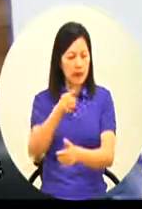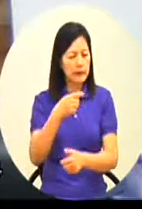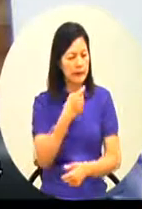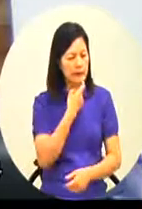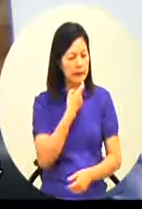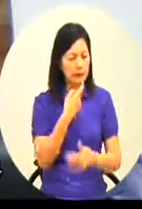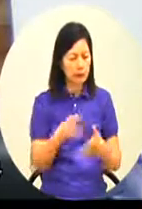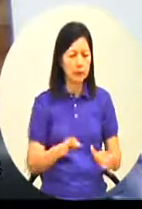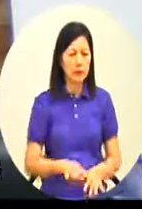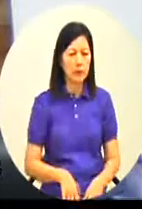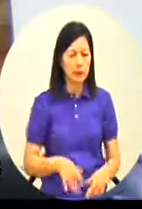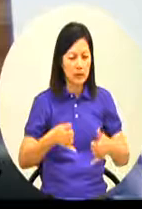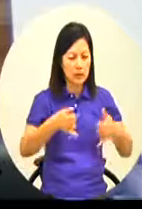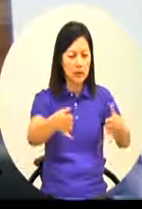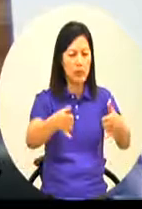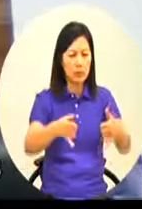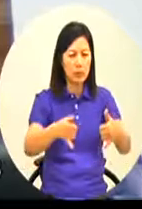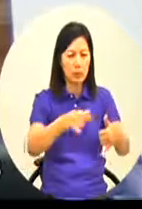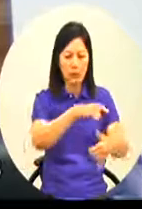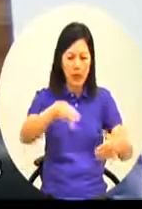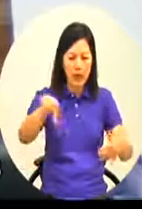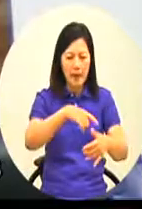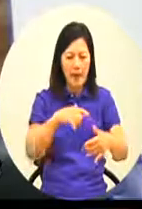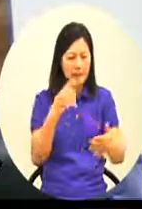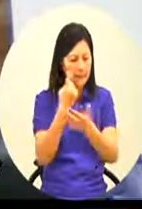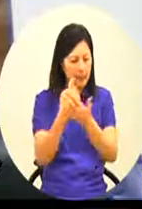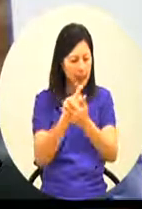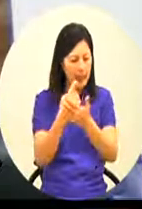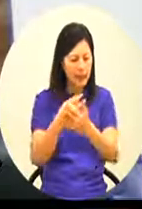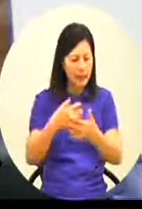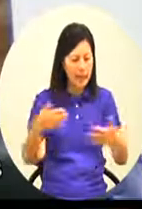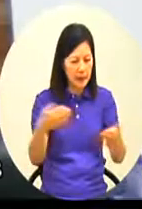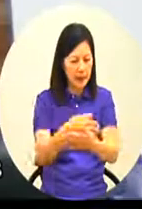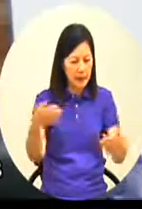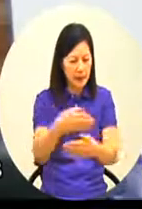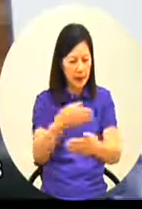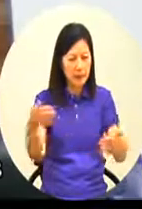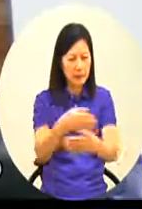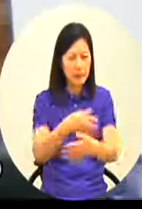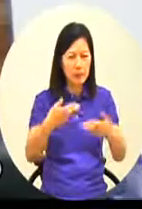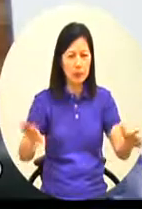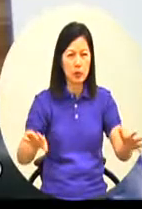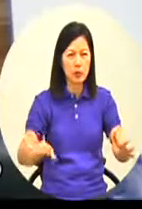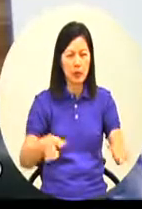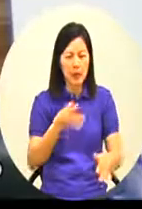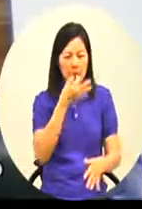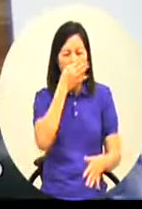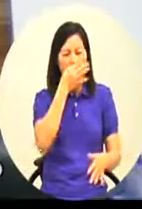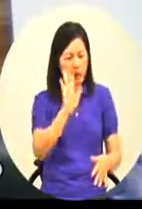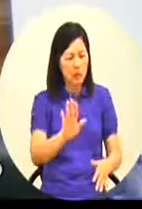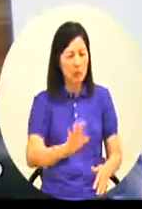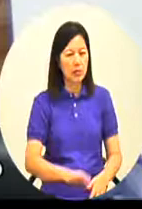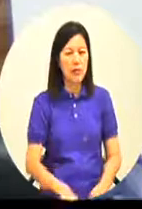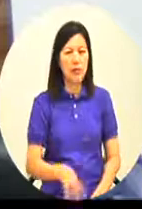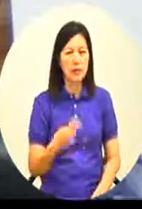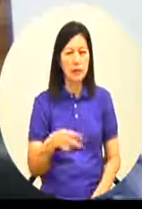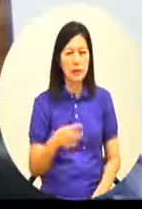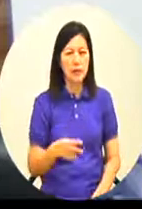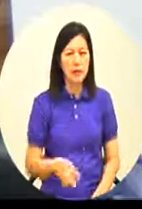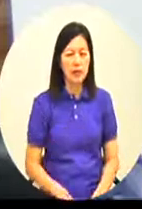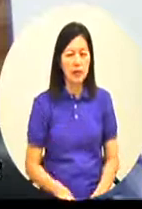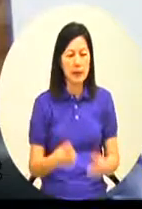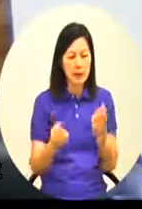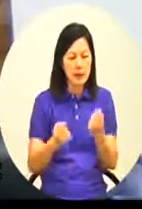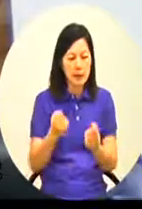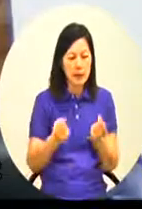这一条道路整个每天车辆那么多、那么频繁、那么密集？那甚至我们开小轿车